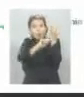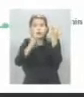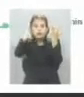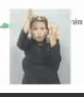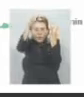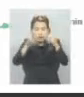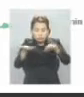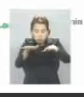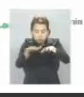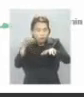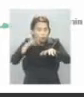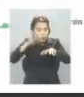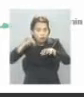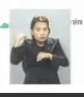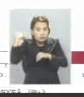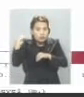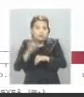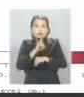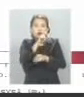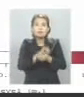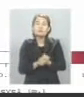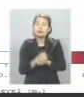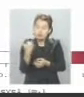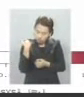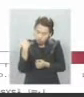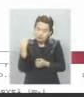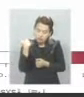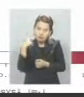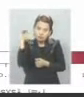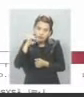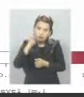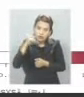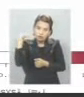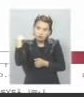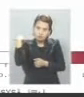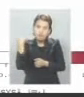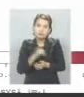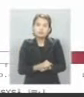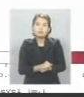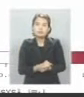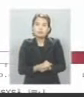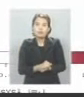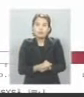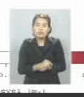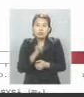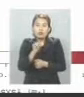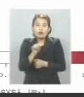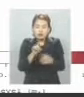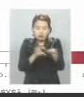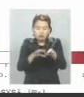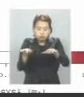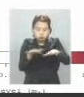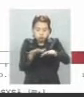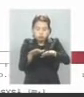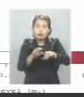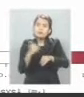จากนี้ไป จากนี้ไปก็แผ่นดินไหวจะถี่ขึ้นนะฮ ะ เพราะว่าอย่างที่ผมบอกทุกครั้งที่เกิดขนาดแรงเนี่ยมันจะเกิดขนาด2